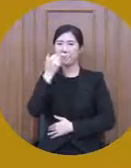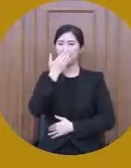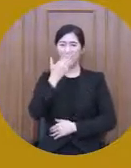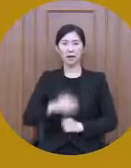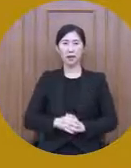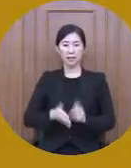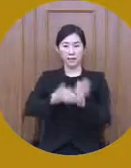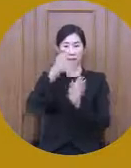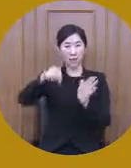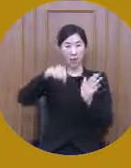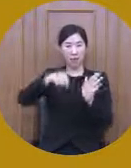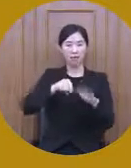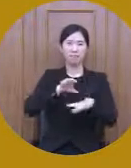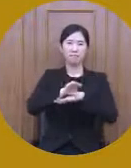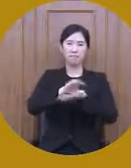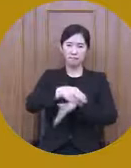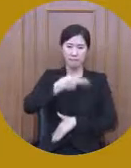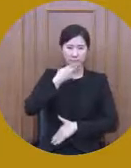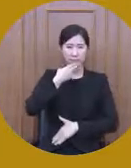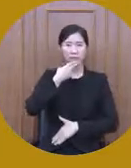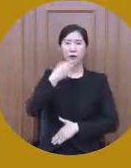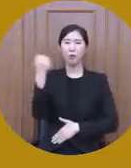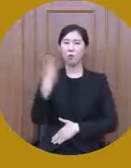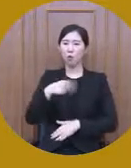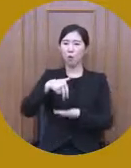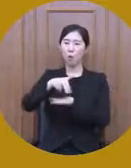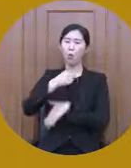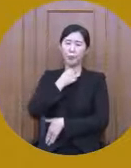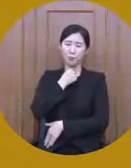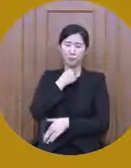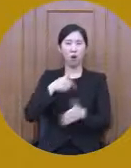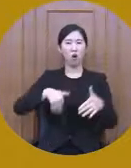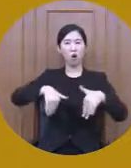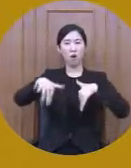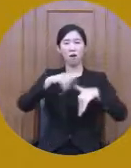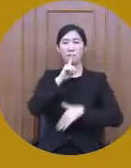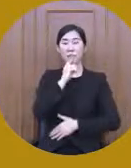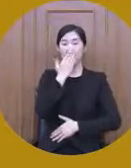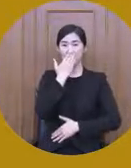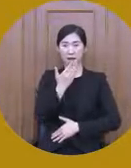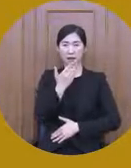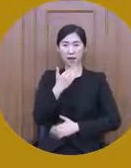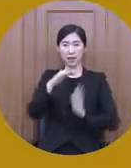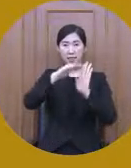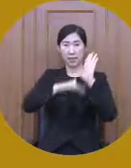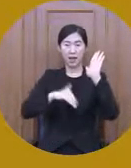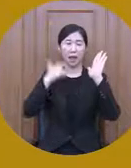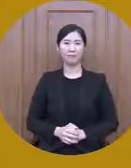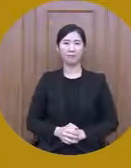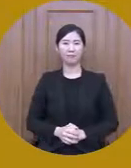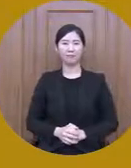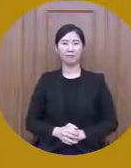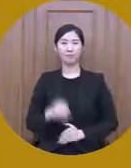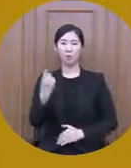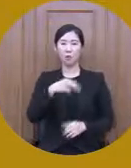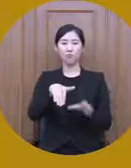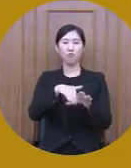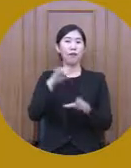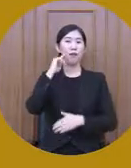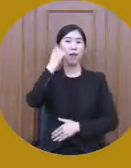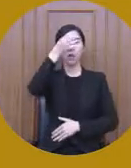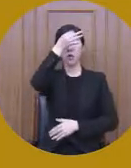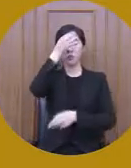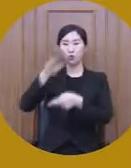없는 거리, 걷고 싶은 거리는 아름다운 경치를 즐기며 걸을 수 있는 남한강변의 여강길로 이어지고 문화예술교를